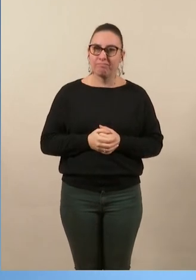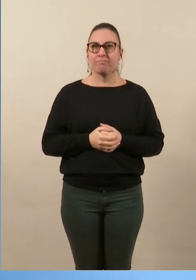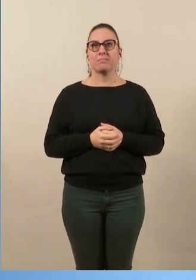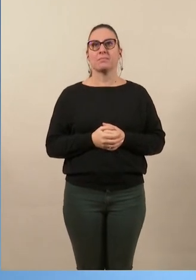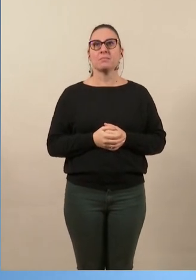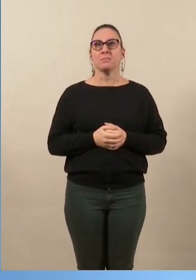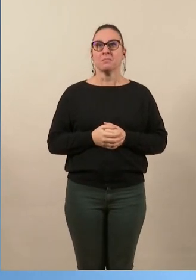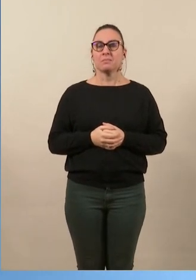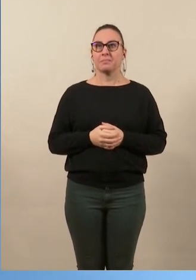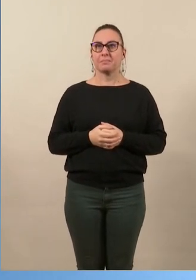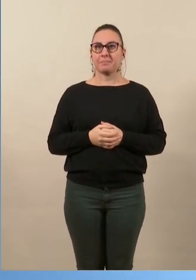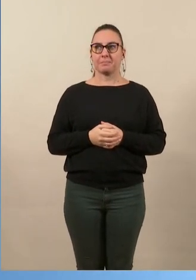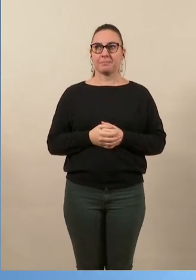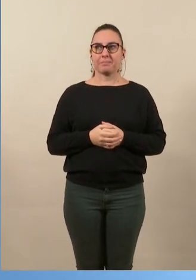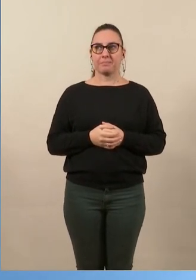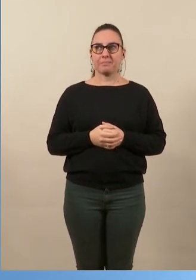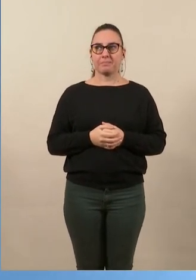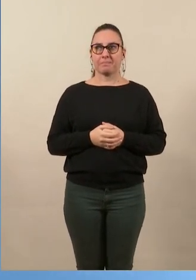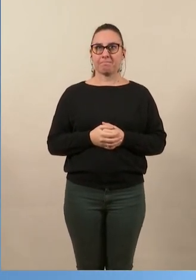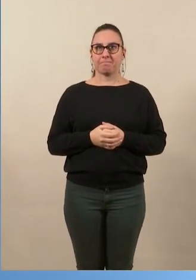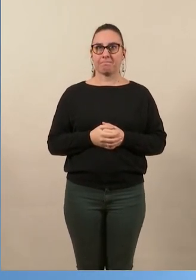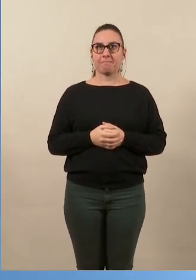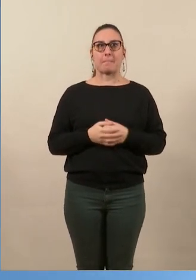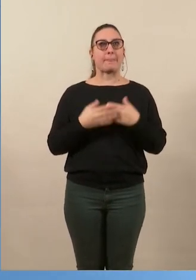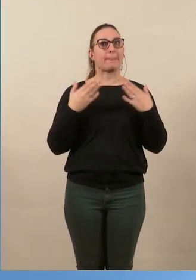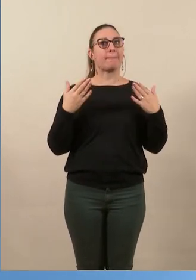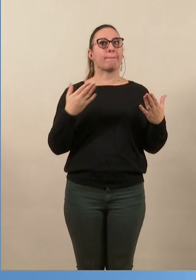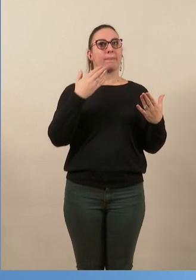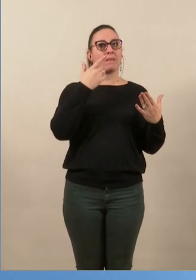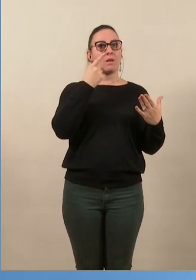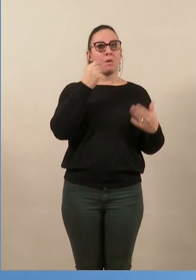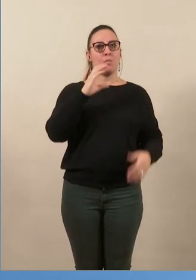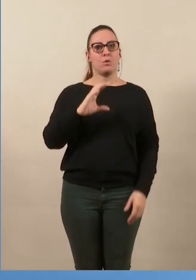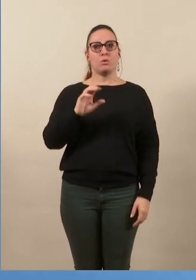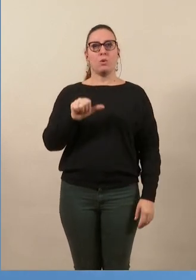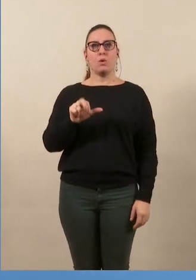repassera on enchaîne avec Monsieur Carignon je crois